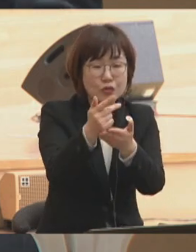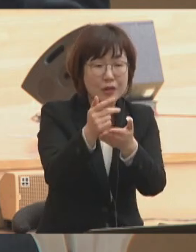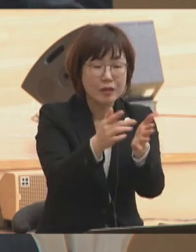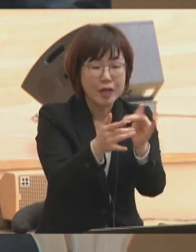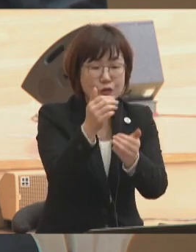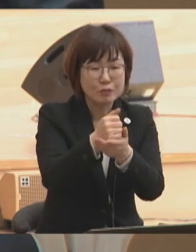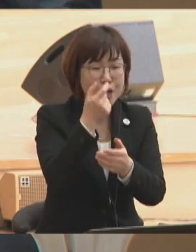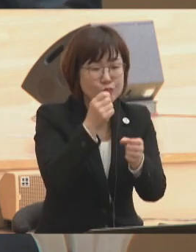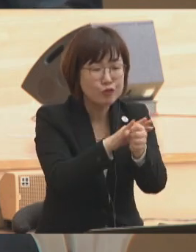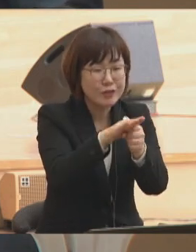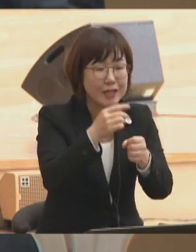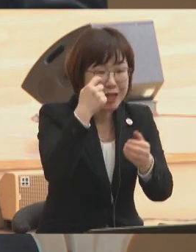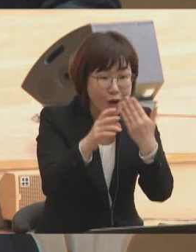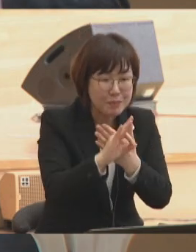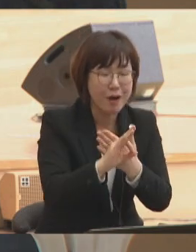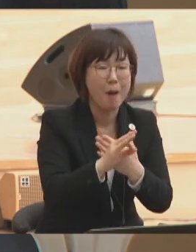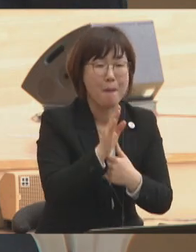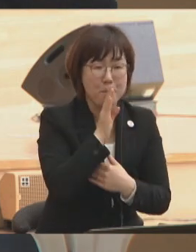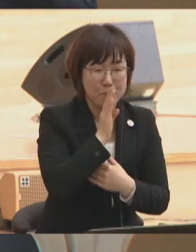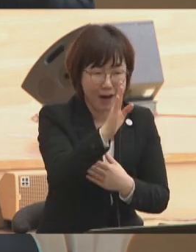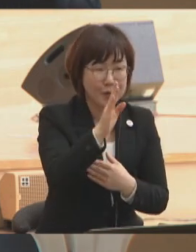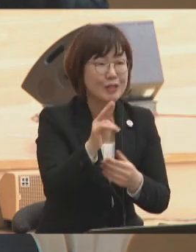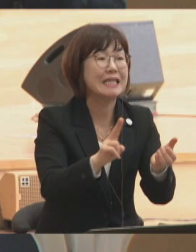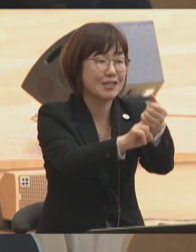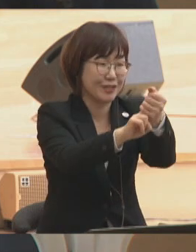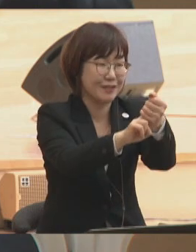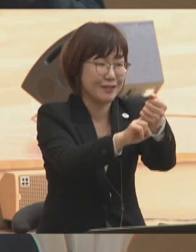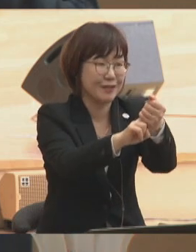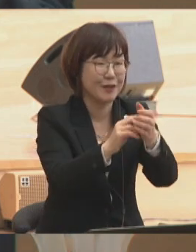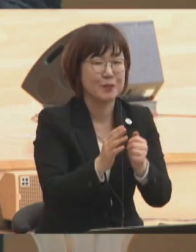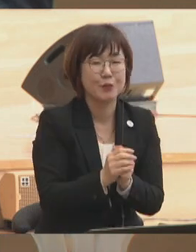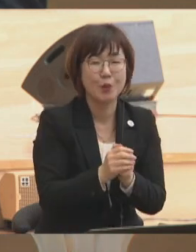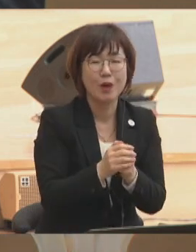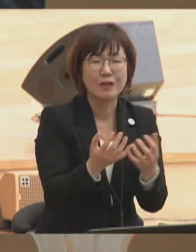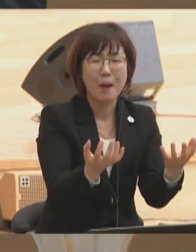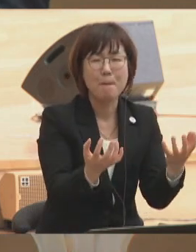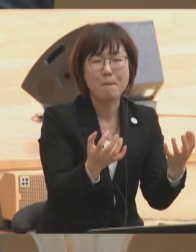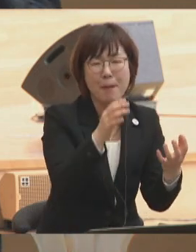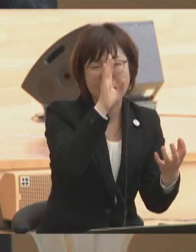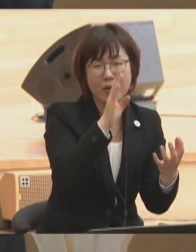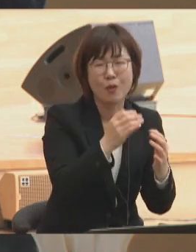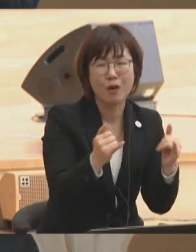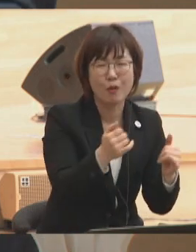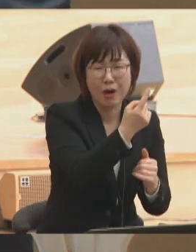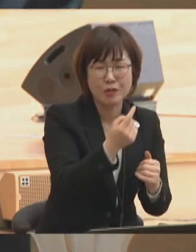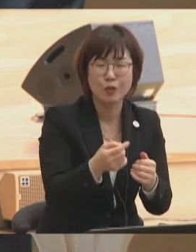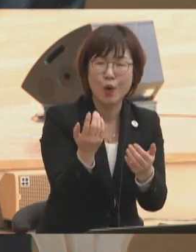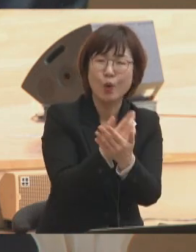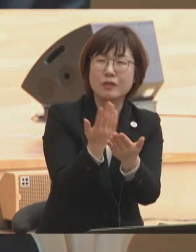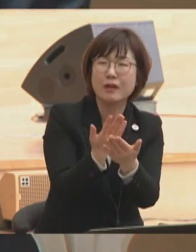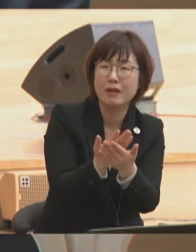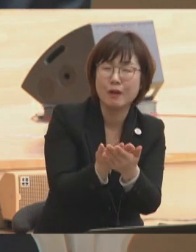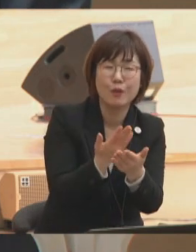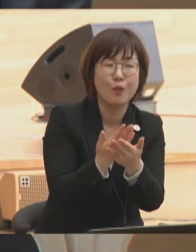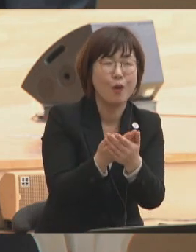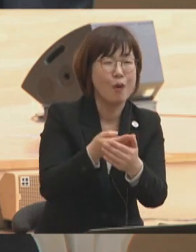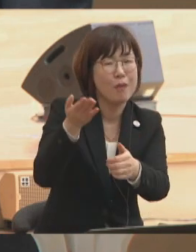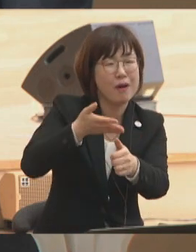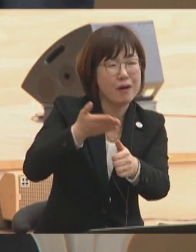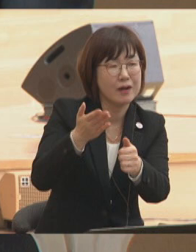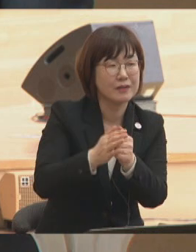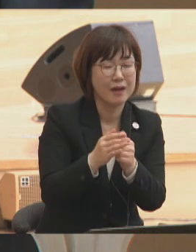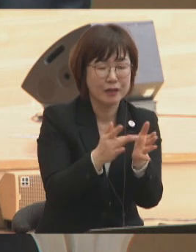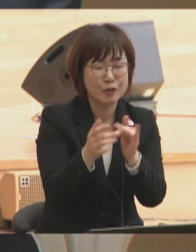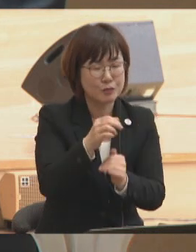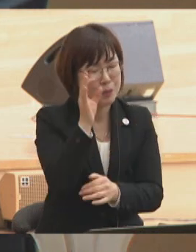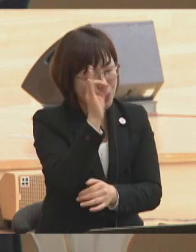기적이야. 할렐루야. 아멘. 한 문둥병자 와서 고쳐달라고 간구합니다. 그 모습을 보고 예수님이 어떻게 했겠냐?